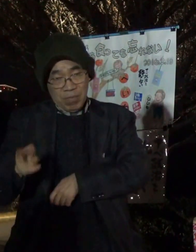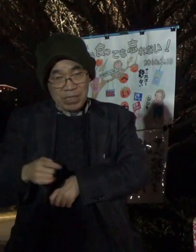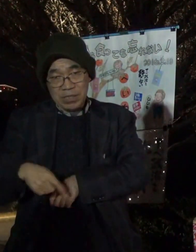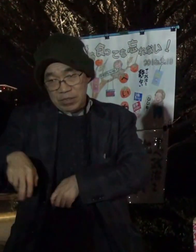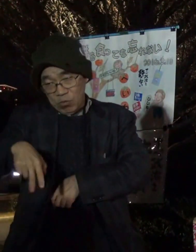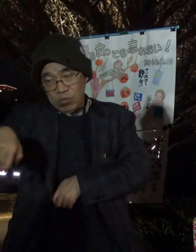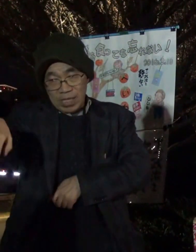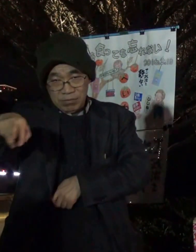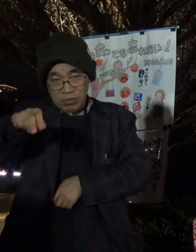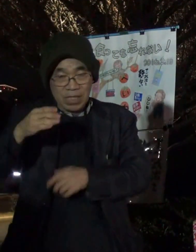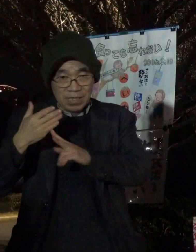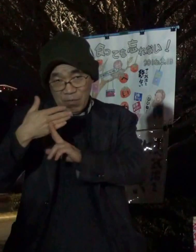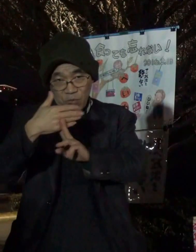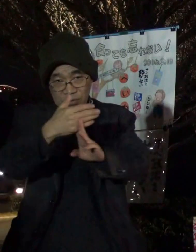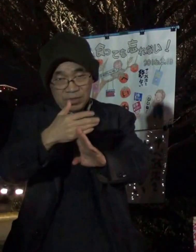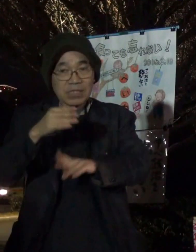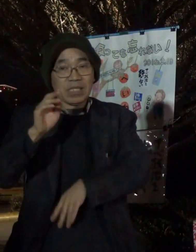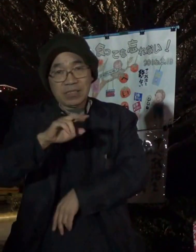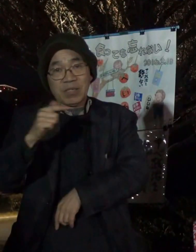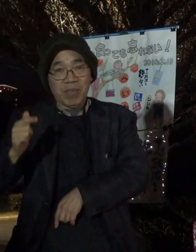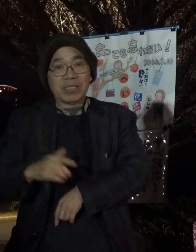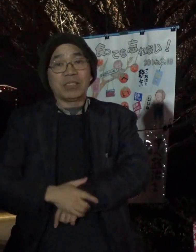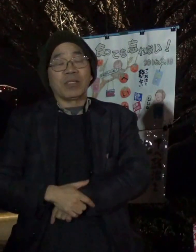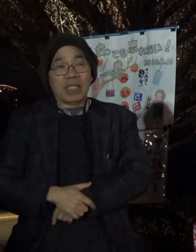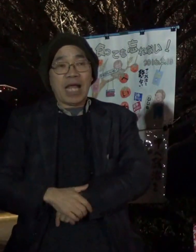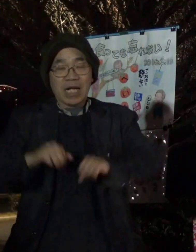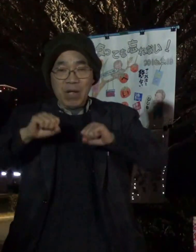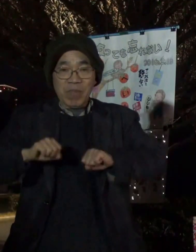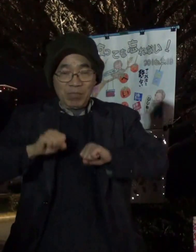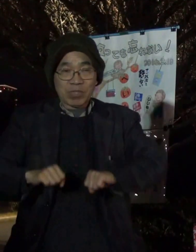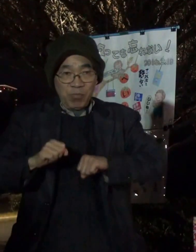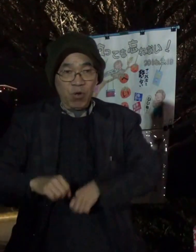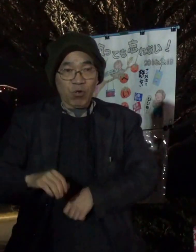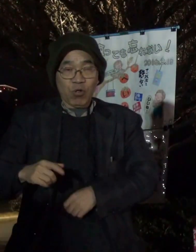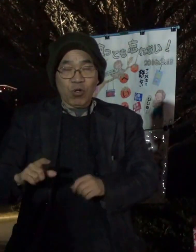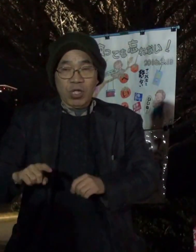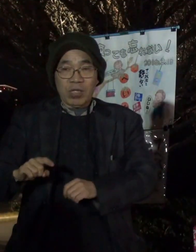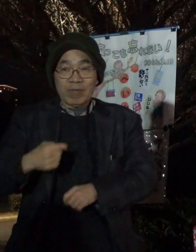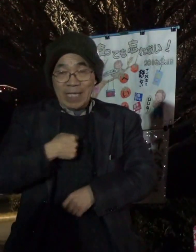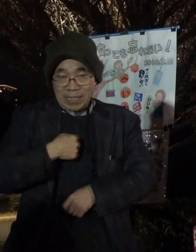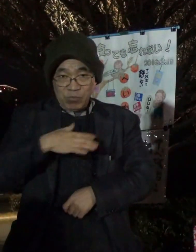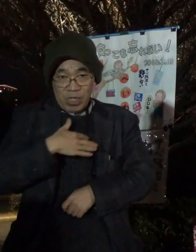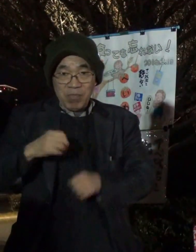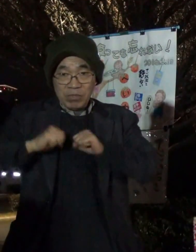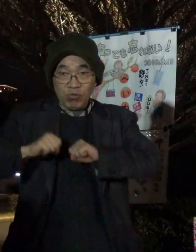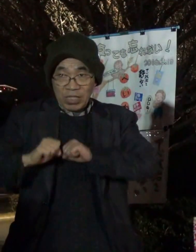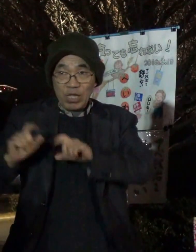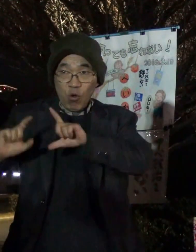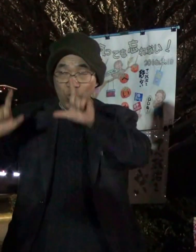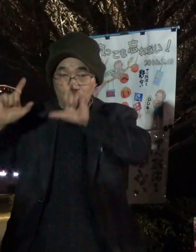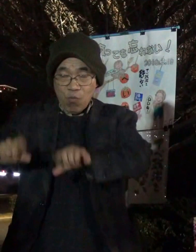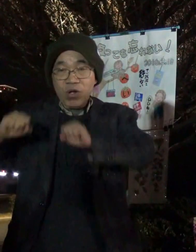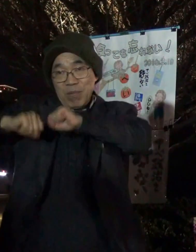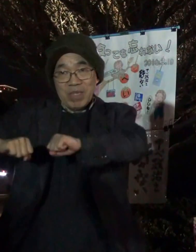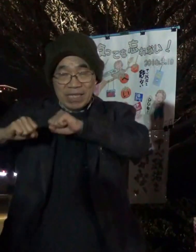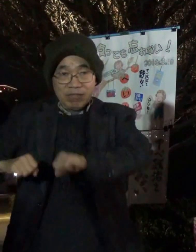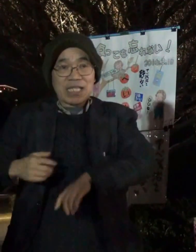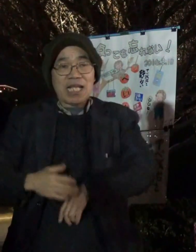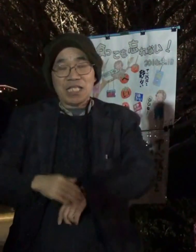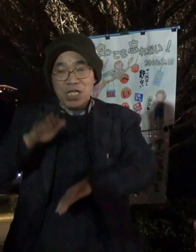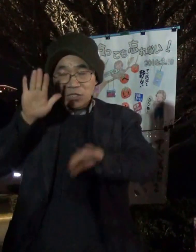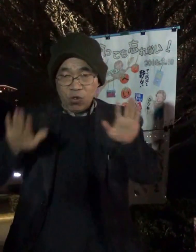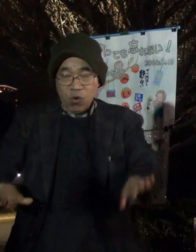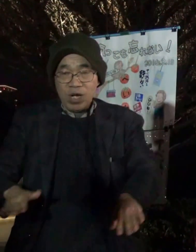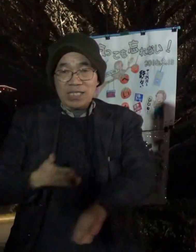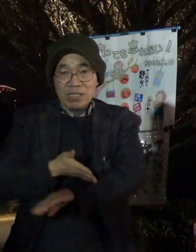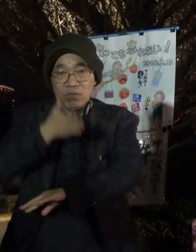歩いてます。はい、頑張りますので、東京の方も頑張ってください。今日はありがとう